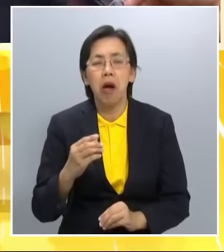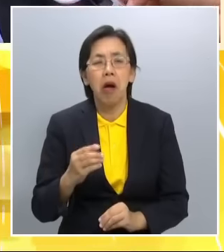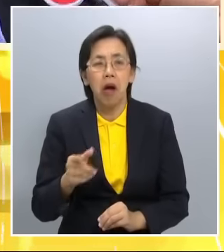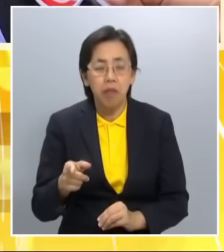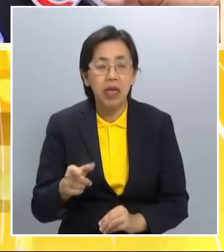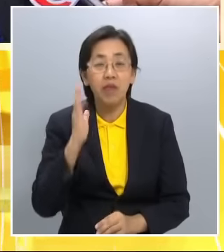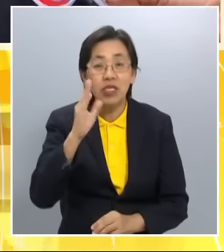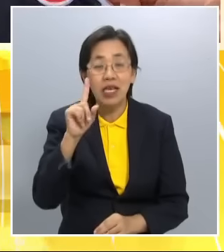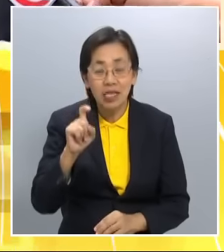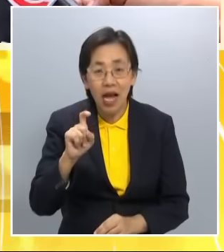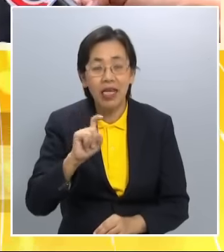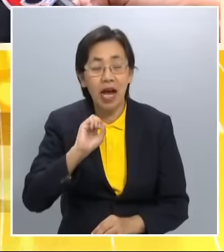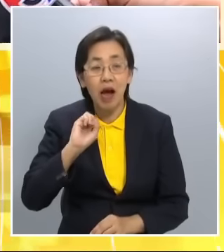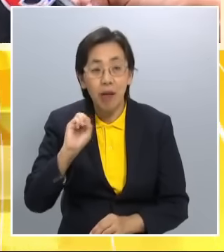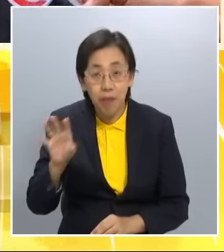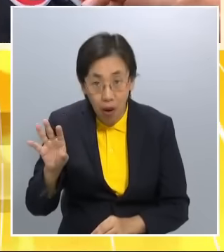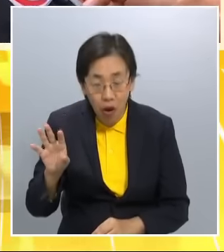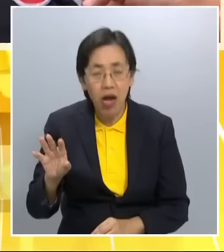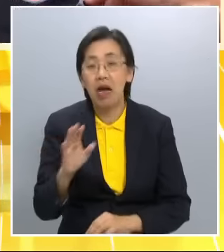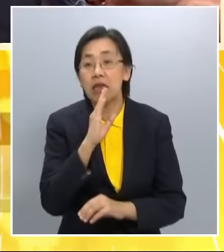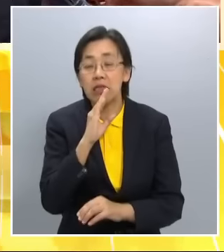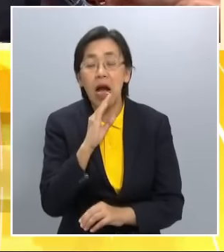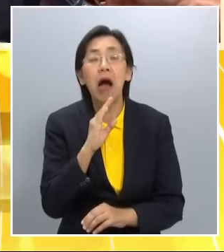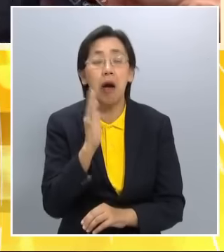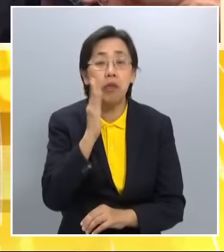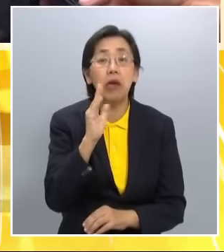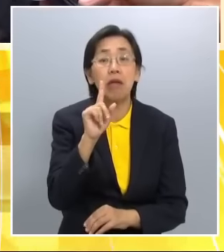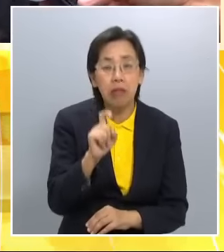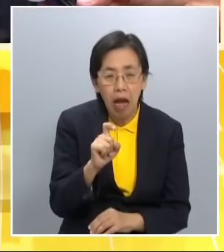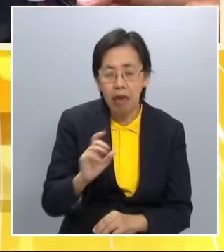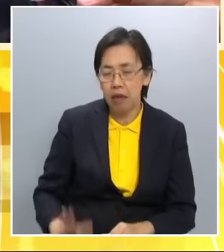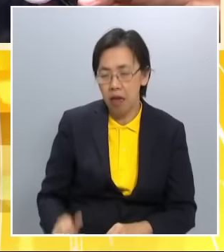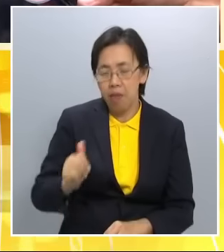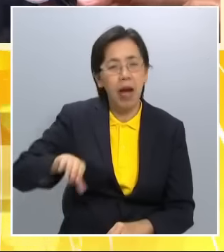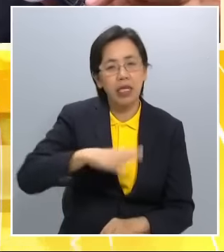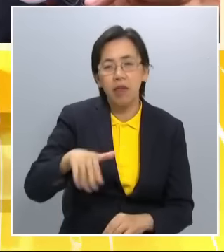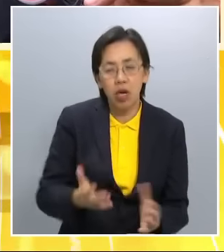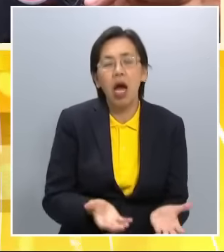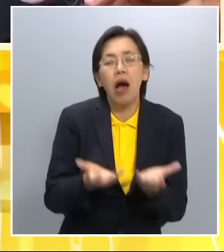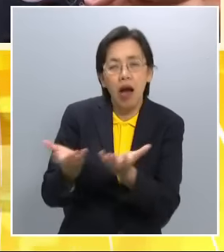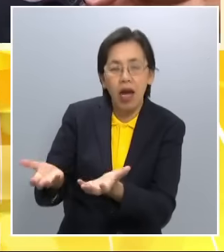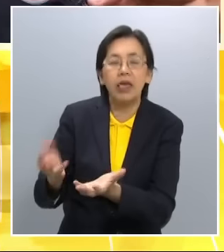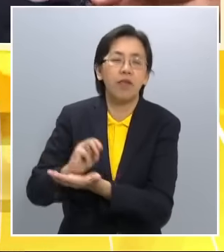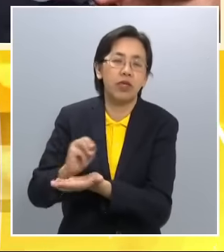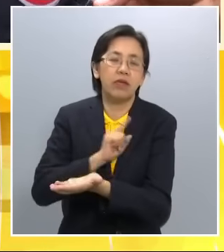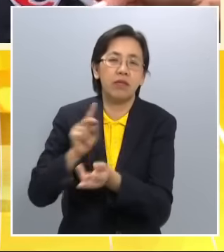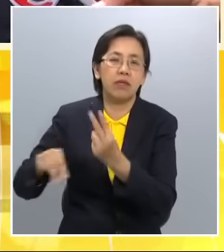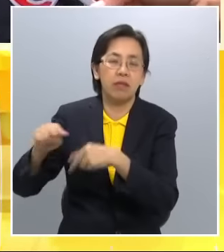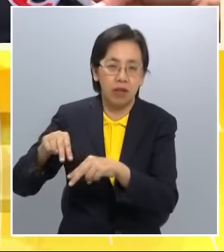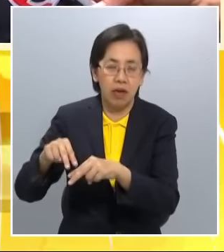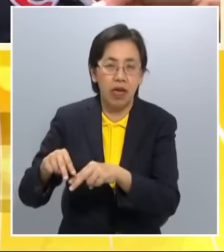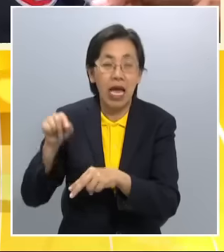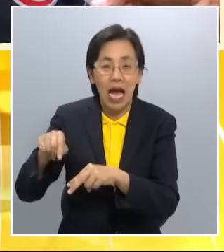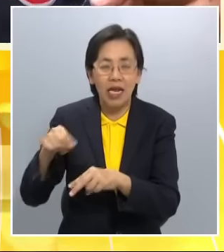ณอีทสุภลักษณ์ถ้าคุณลุงเป็นอะไรไปจะยกน้องหมาให้กับพี่อีทซึ่งกับพี่อีทก็จะเป็นอาสาของ